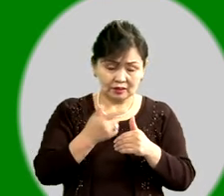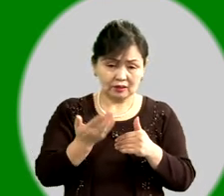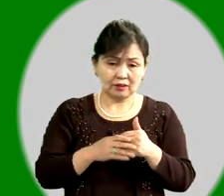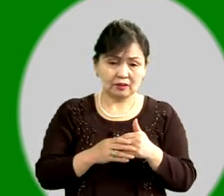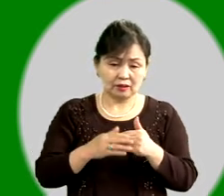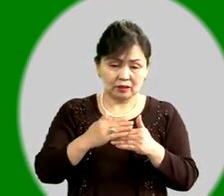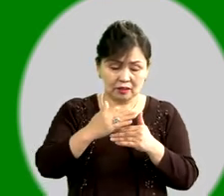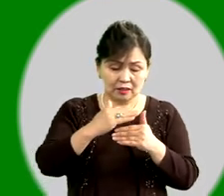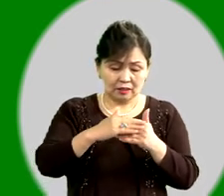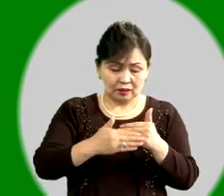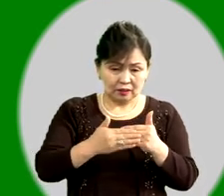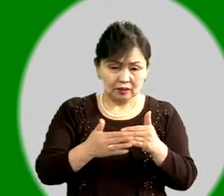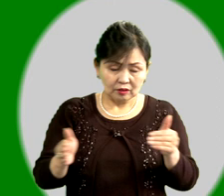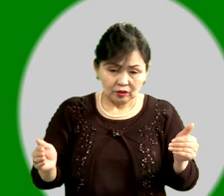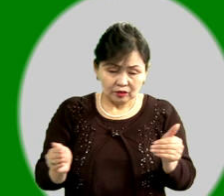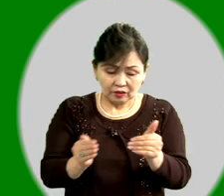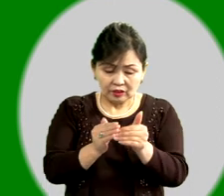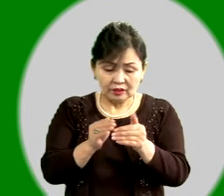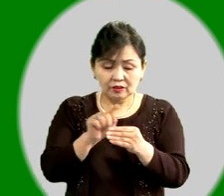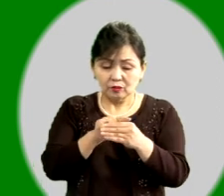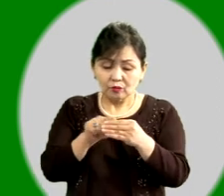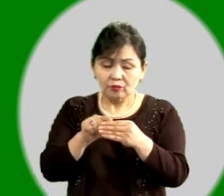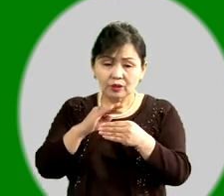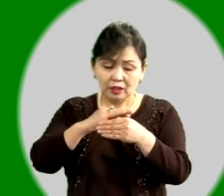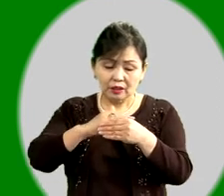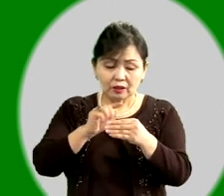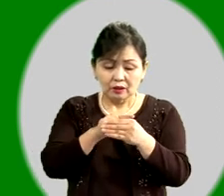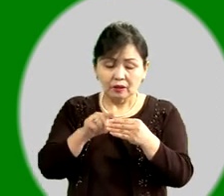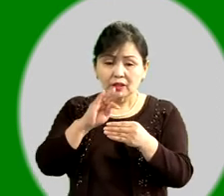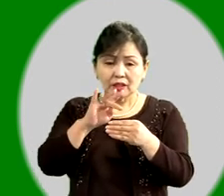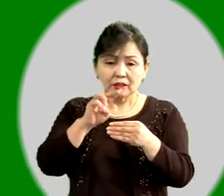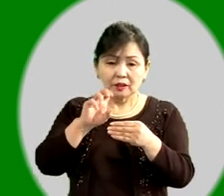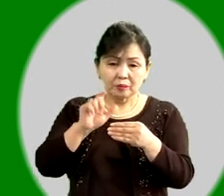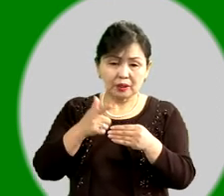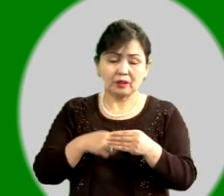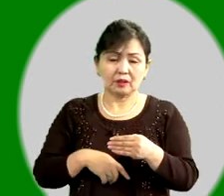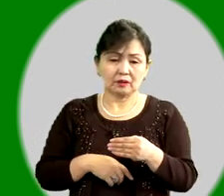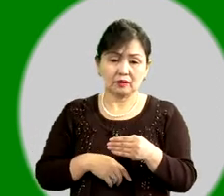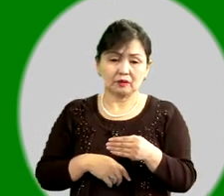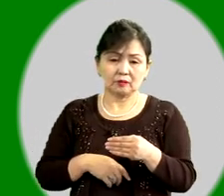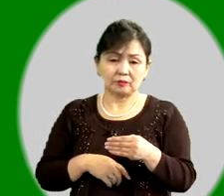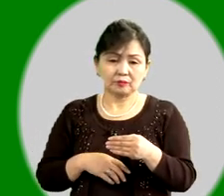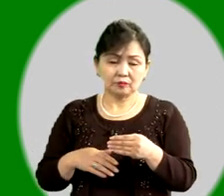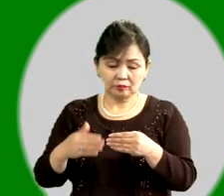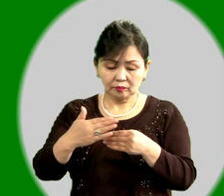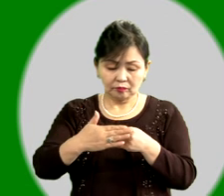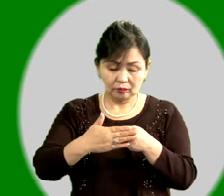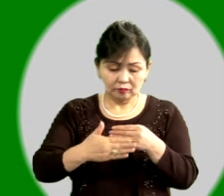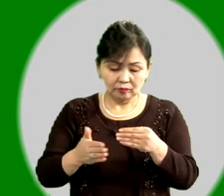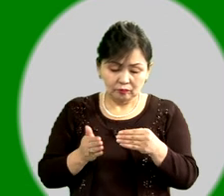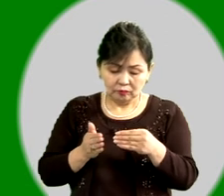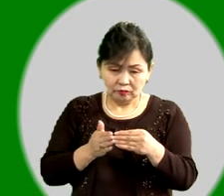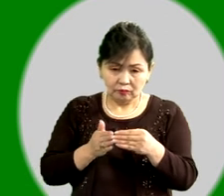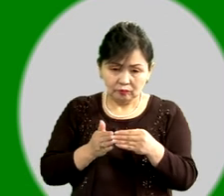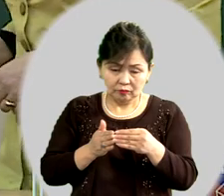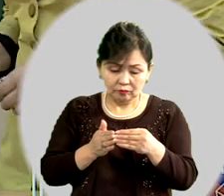За, талсуудын нийлсэн хэсэг бол кубийн ирмэг. За, мөн талсуудын нийлсэн